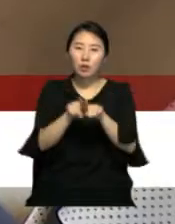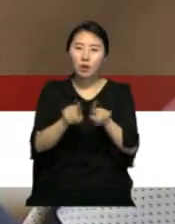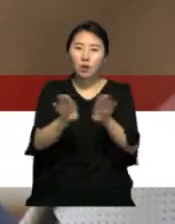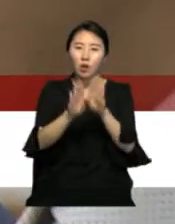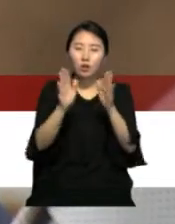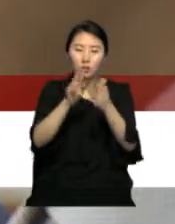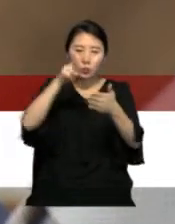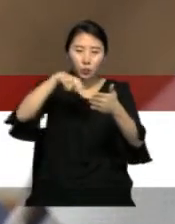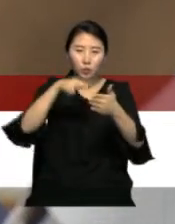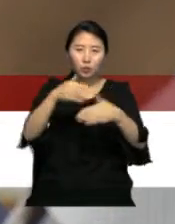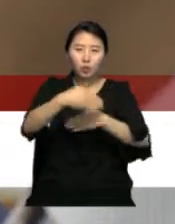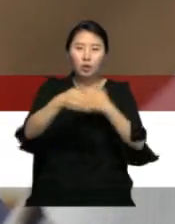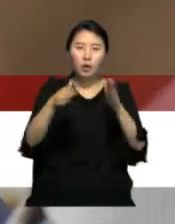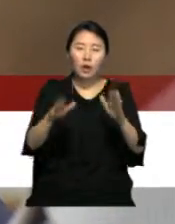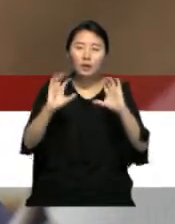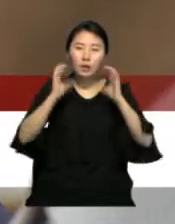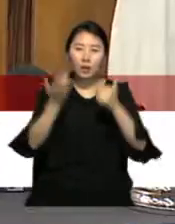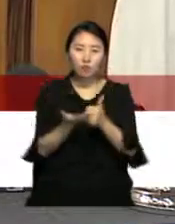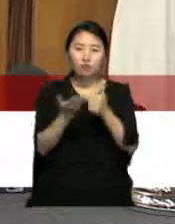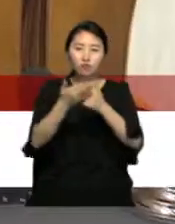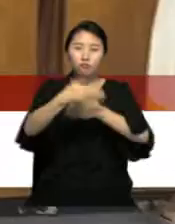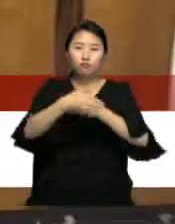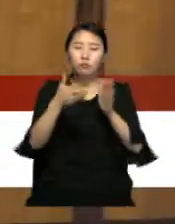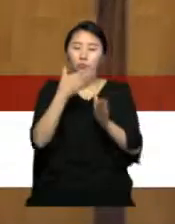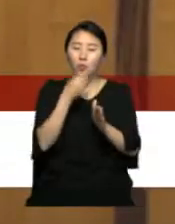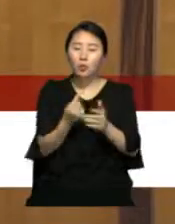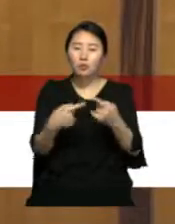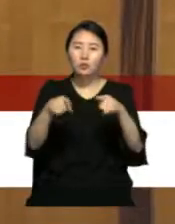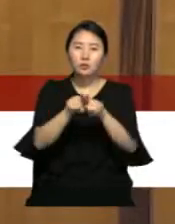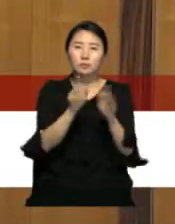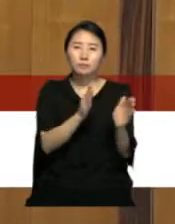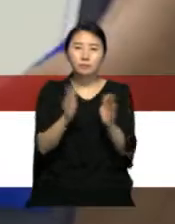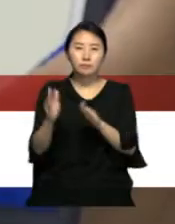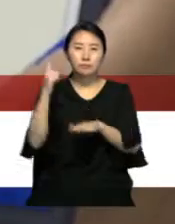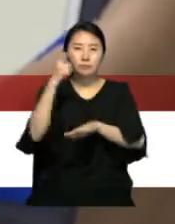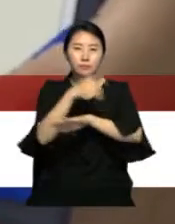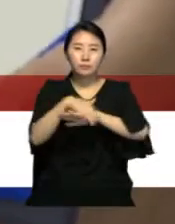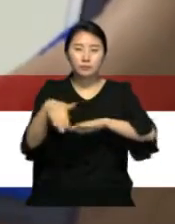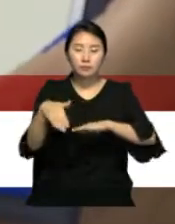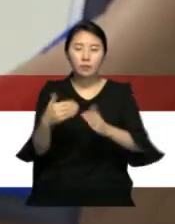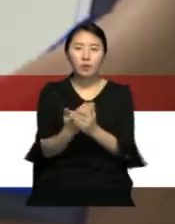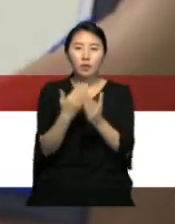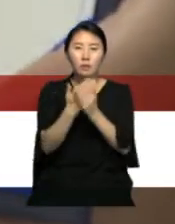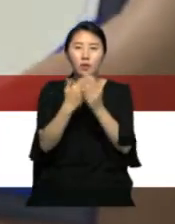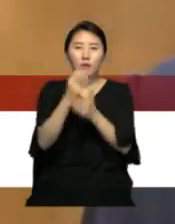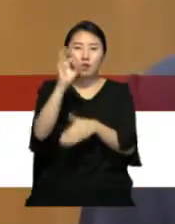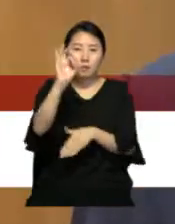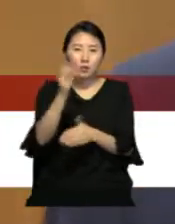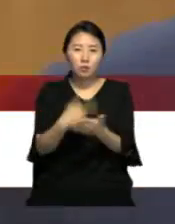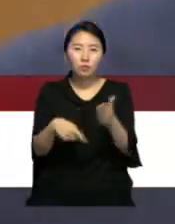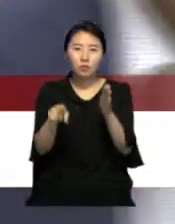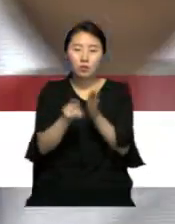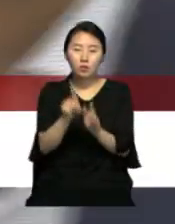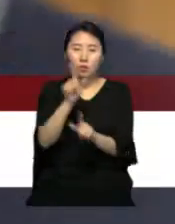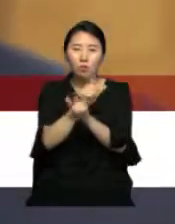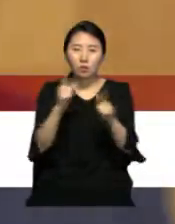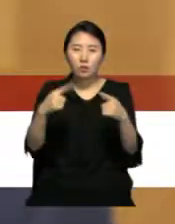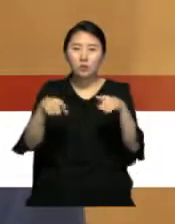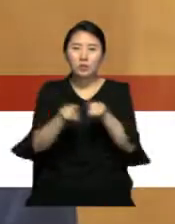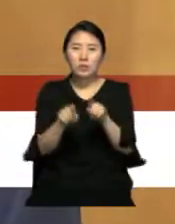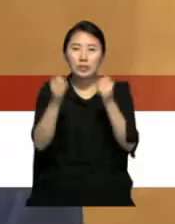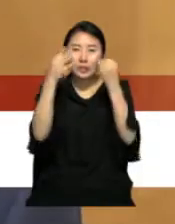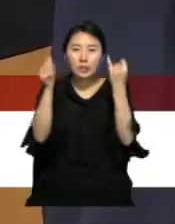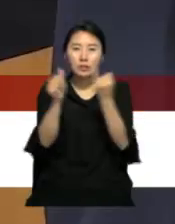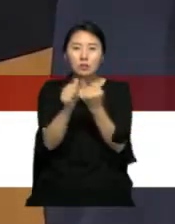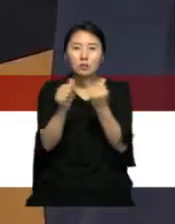열린 도서관과 공동 육아방 등의 복지 시설도 함께 마련할 계획. 또 개발비 충당을 위한 오피스텔과 함께 신혼